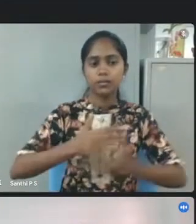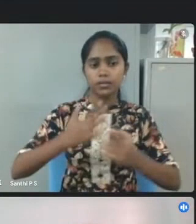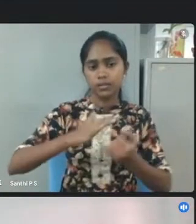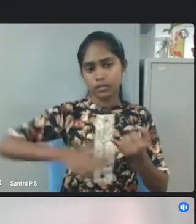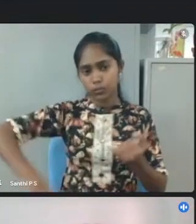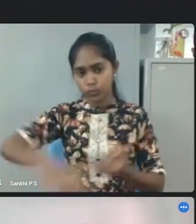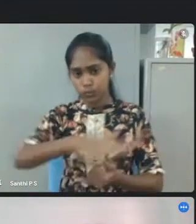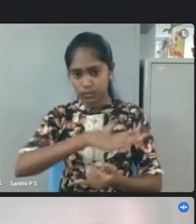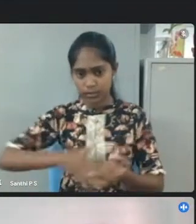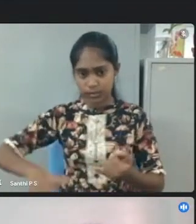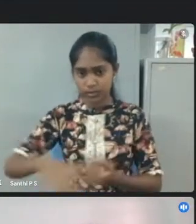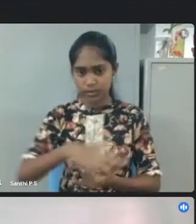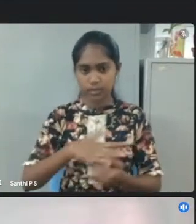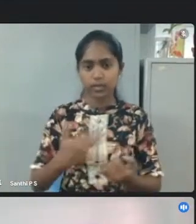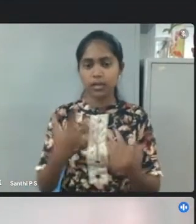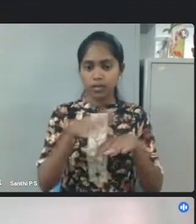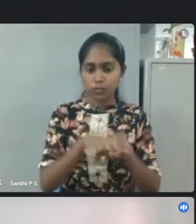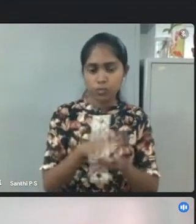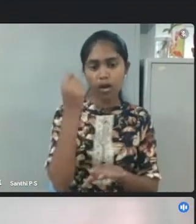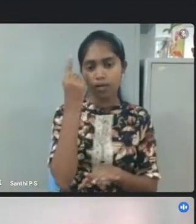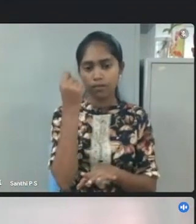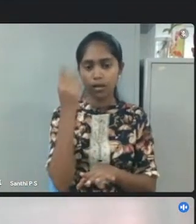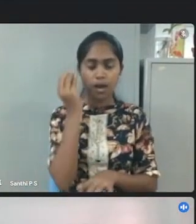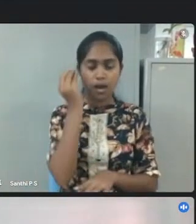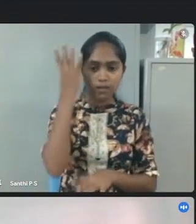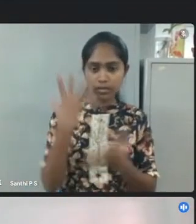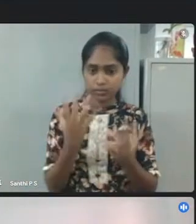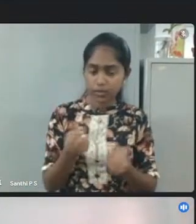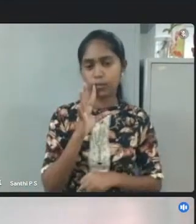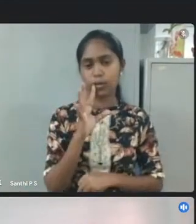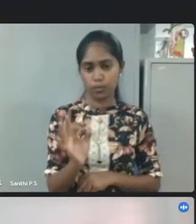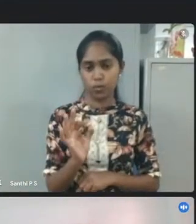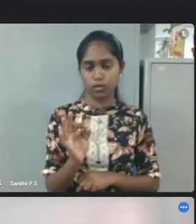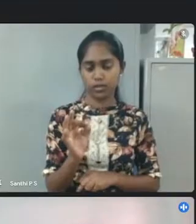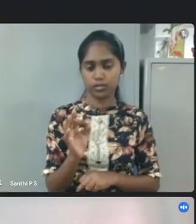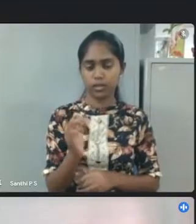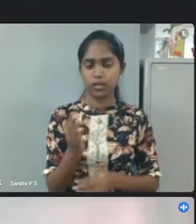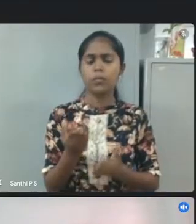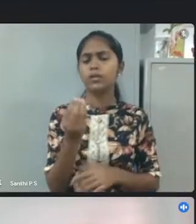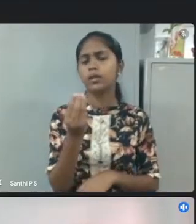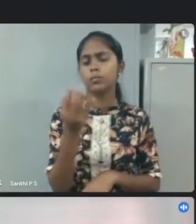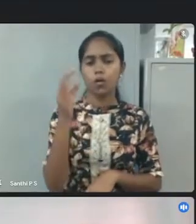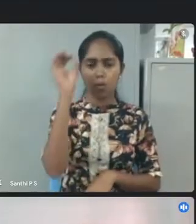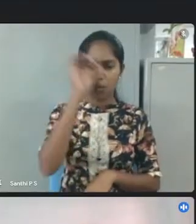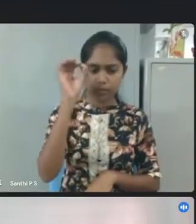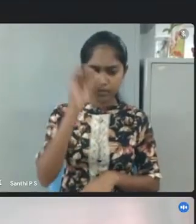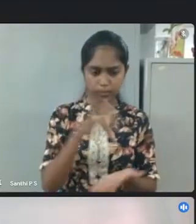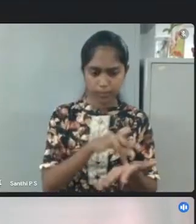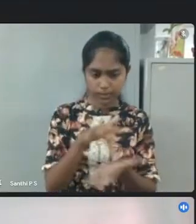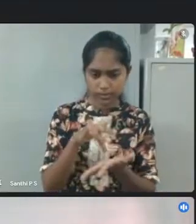ഉണ്ടാക്കിയെടുക്കുന്നതിന് അത്യാവശ്യമാണ്. പലപ്പോഴും ഒരു ഫീൽ വന്നിരിക്കുന്നത് ഭിന്നശേഷി മേഖലയിൽ പ്രവർത്തിക്കുന്നവർക്ക് അതിനെ